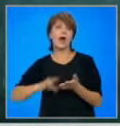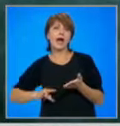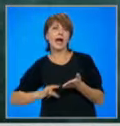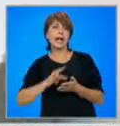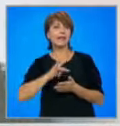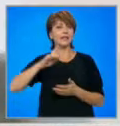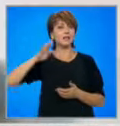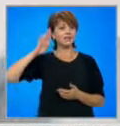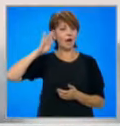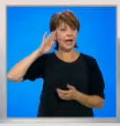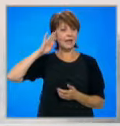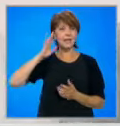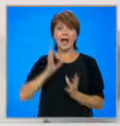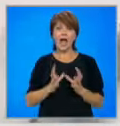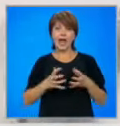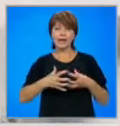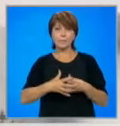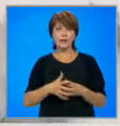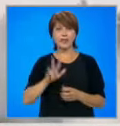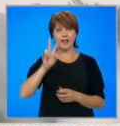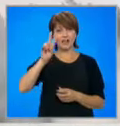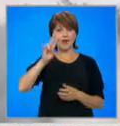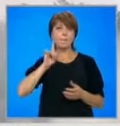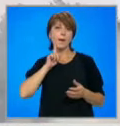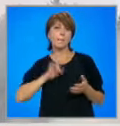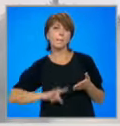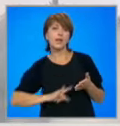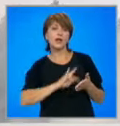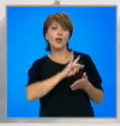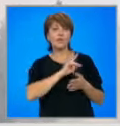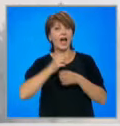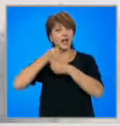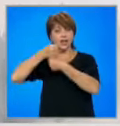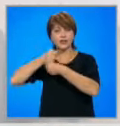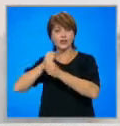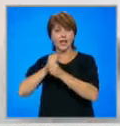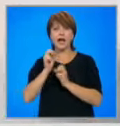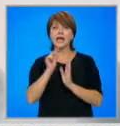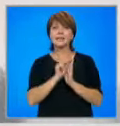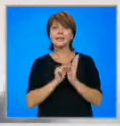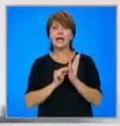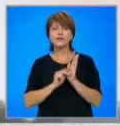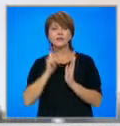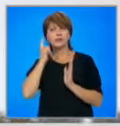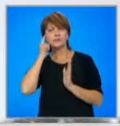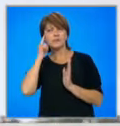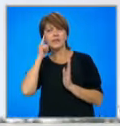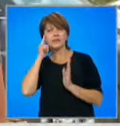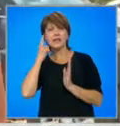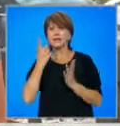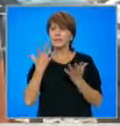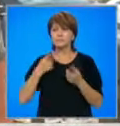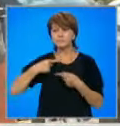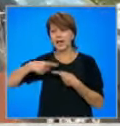на стихията. Екипажът се състои от още 2 пилоти и инженер. Задачата им е заедно да преценяват спрямо развитието на